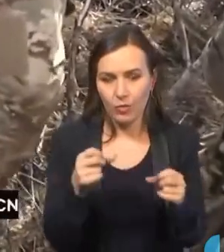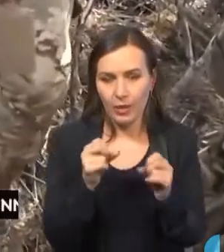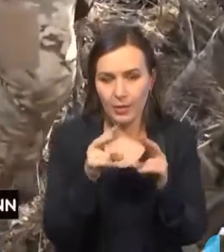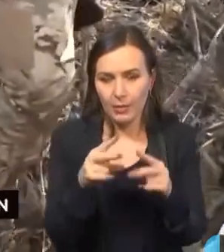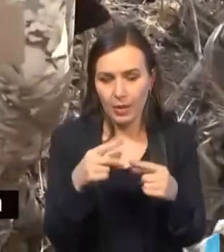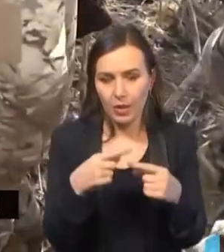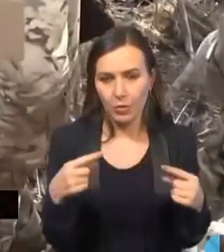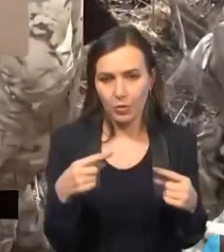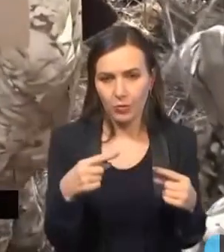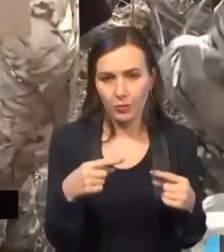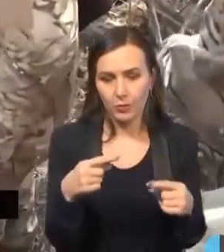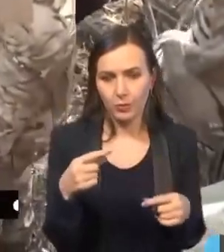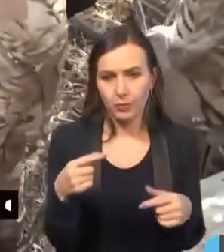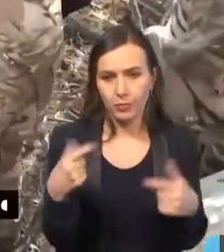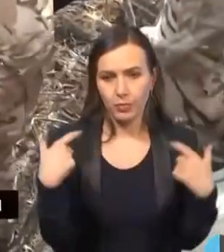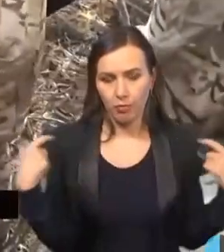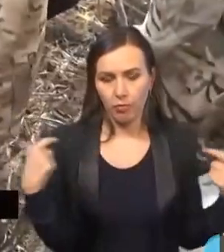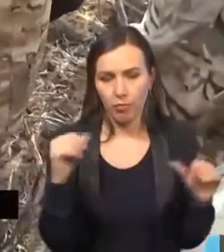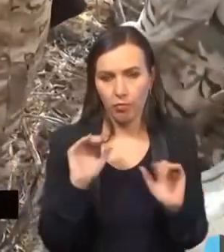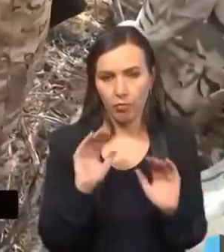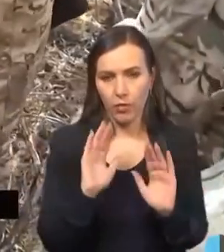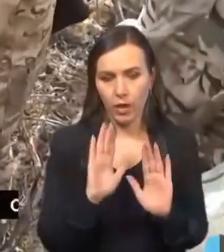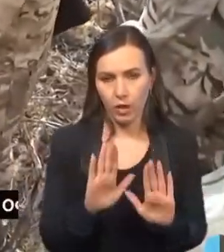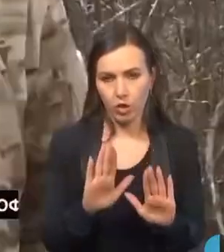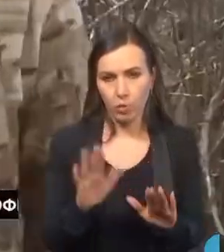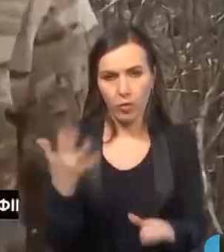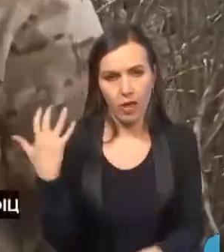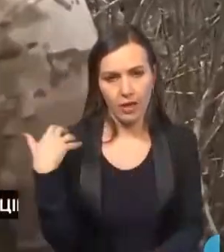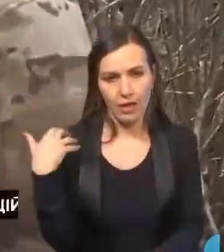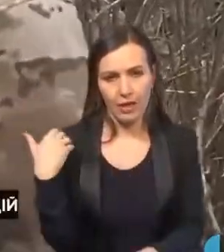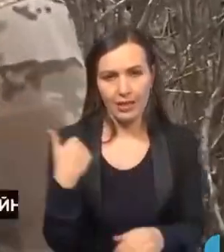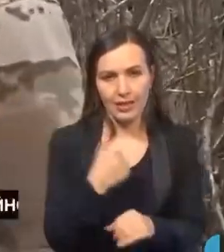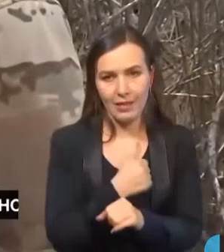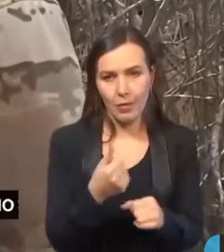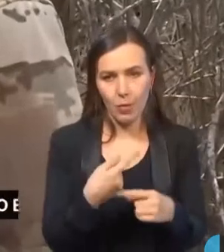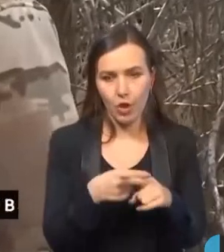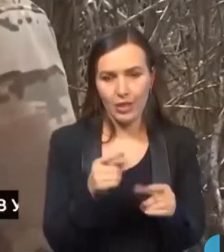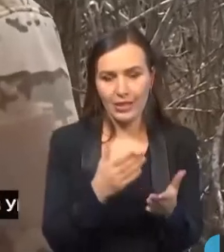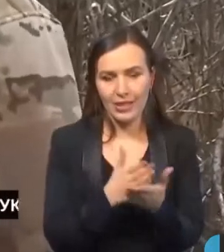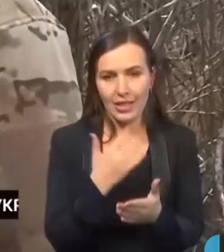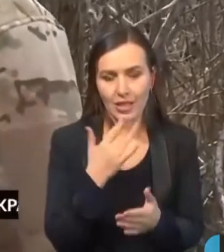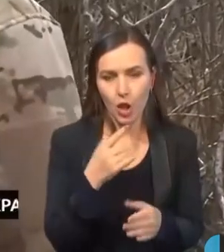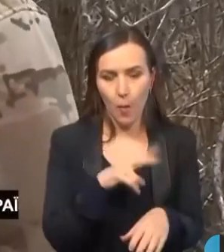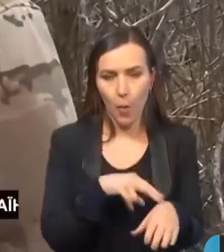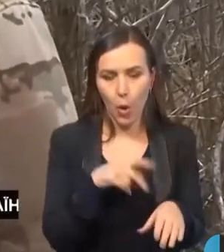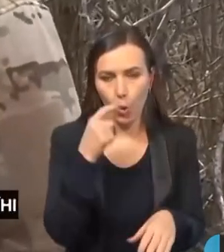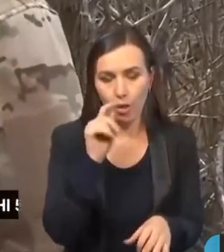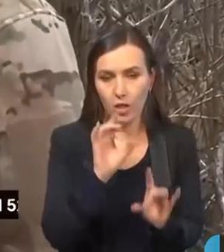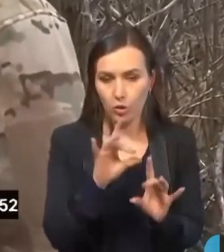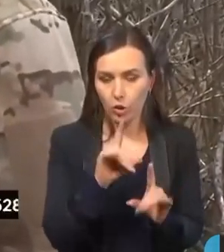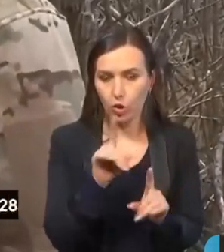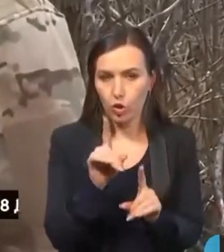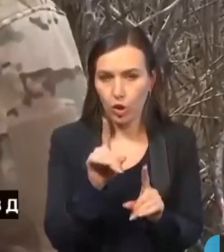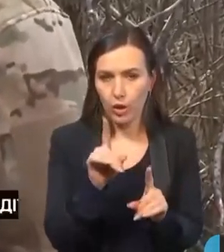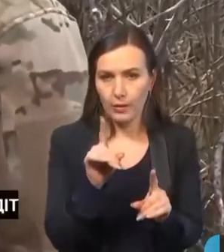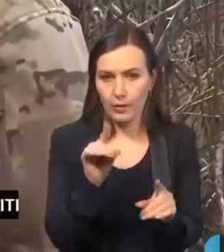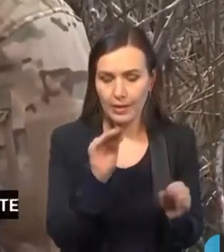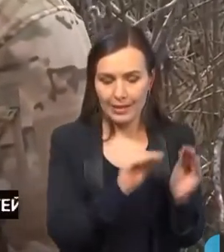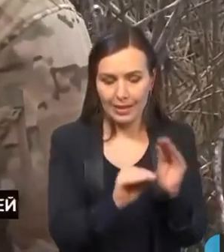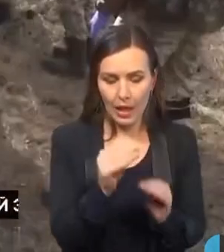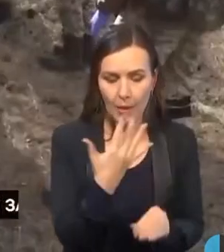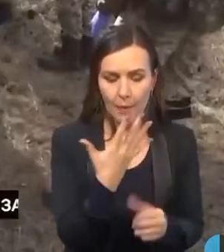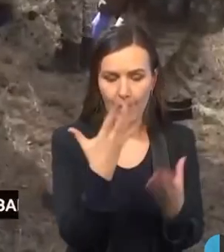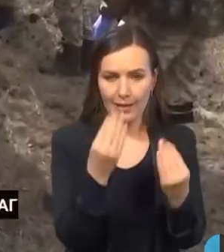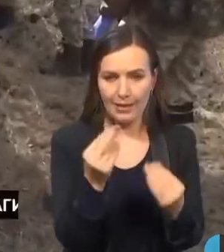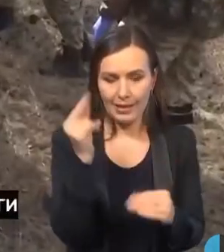Каракуркчі, полковник, заступник начальника управління вибухотехнічної служби Національної поліції України, розповів, з чого складається п'ятиденний